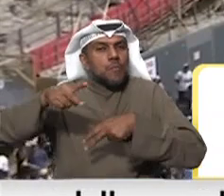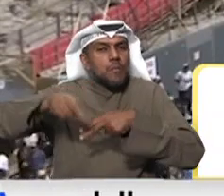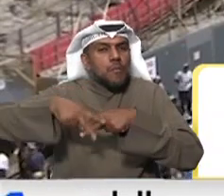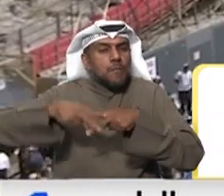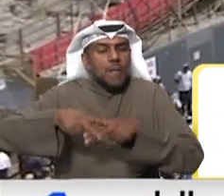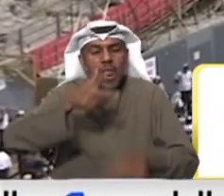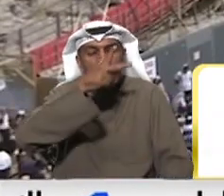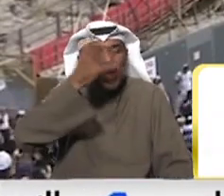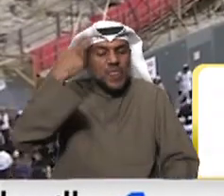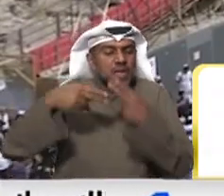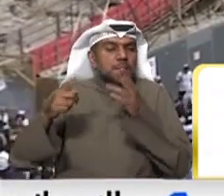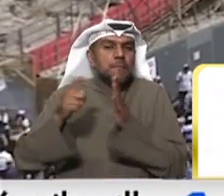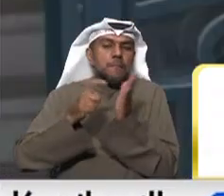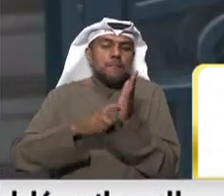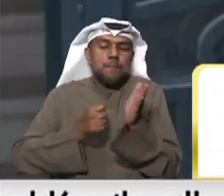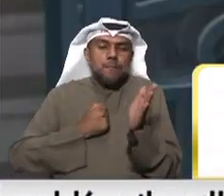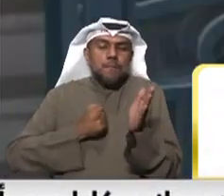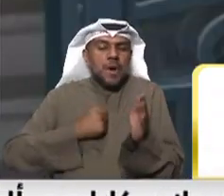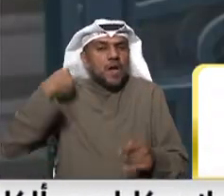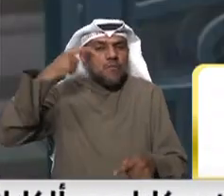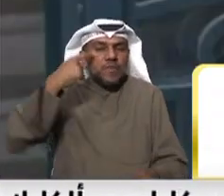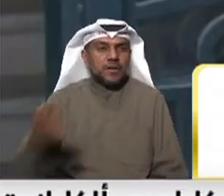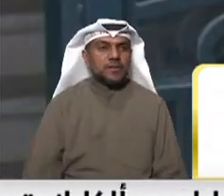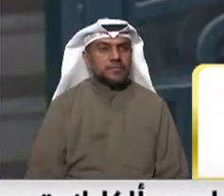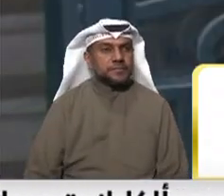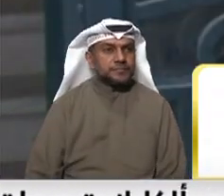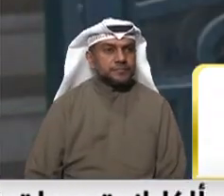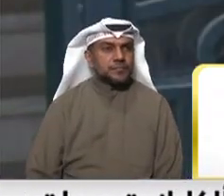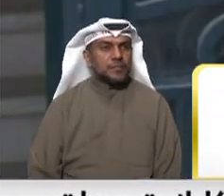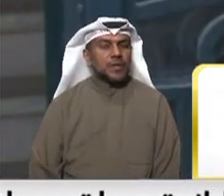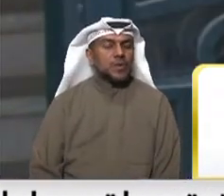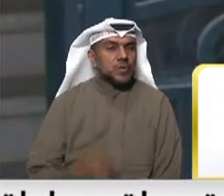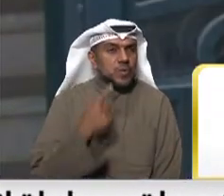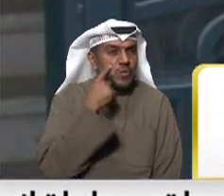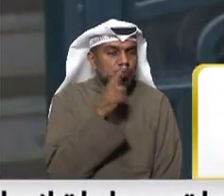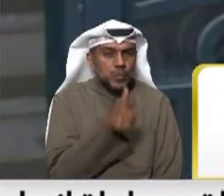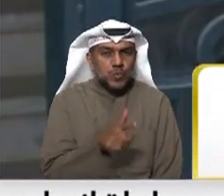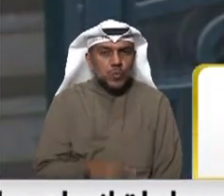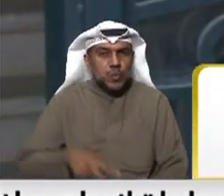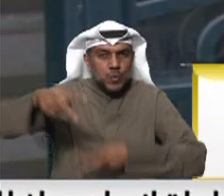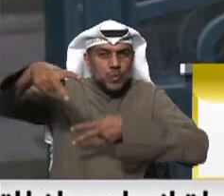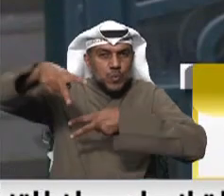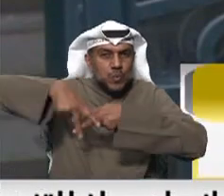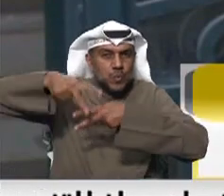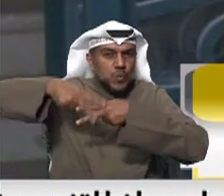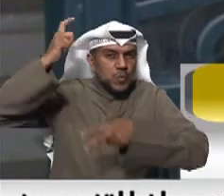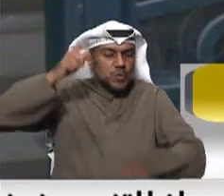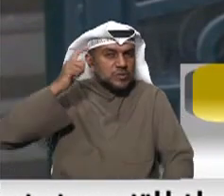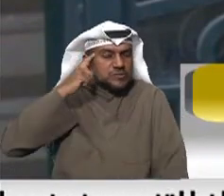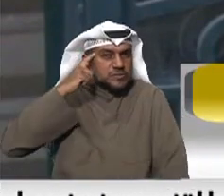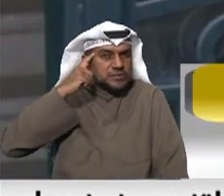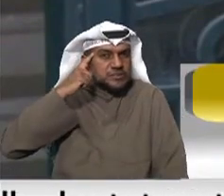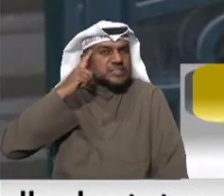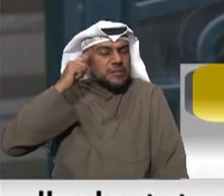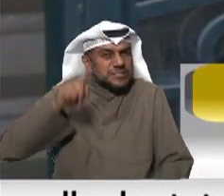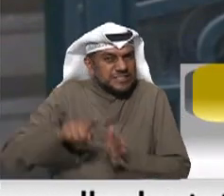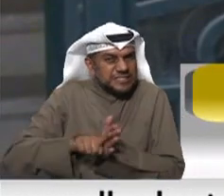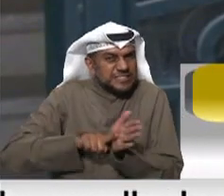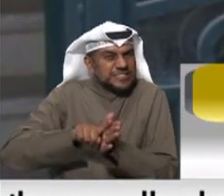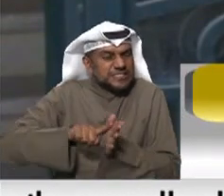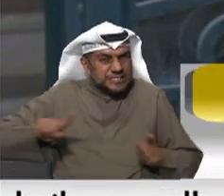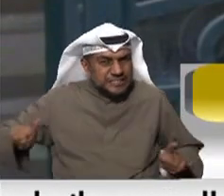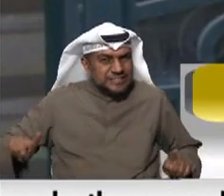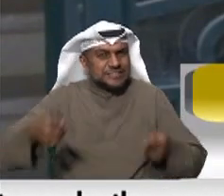التاريخي والقانوني فيه. هذا جزء من الحرب الدينية التي تحاول دولة الاحتلال إشعالها. المسجد الأقصى في خطر داهم